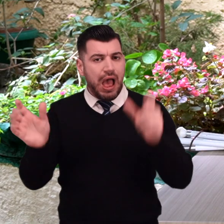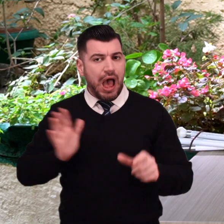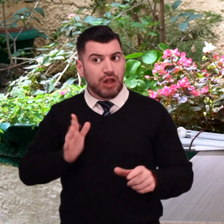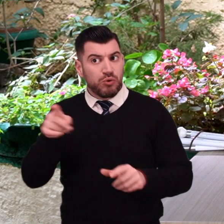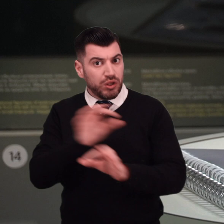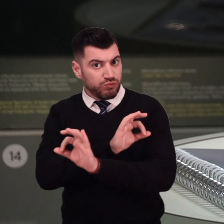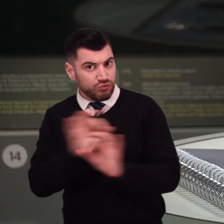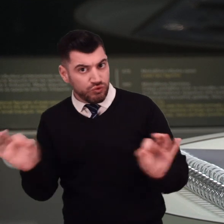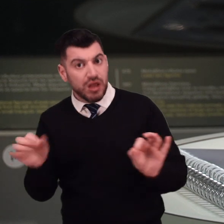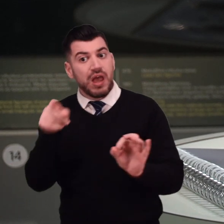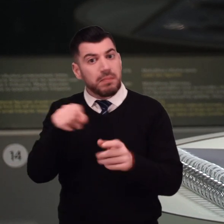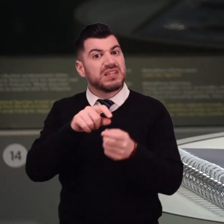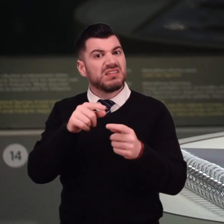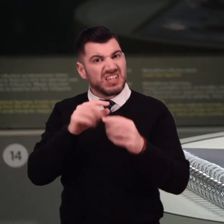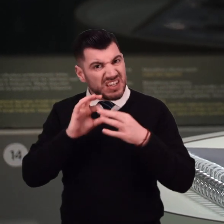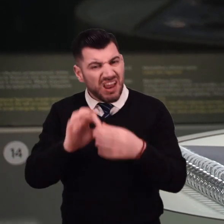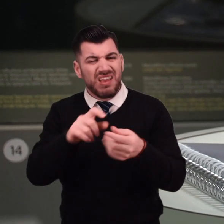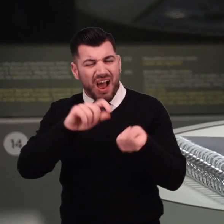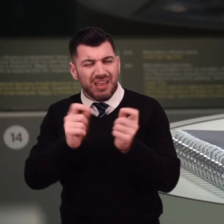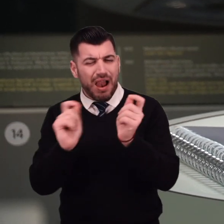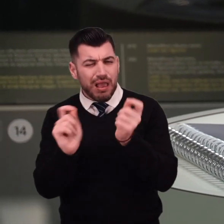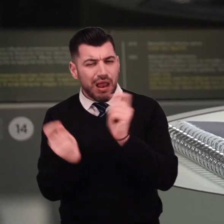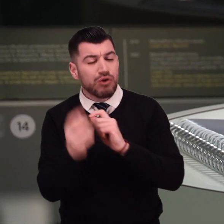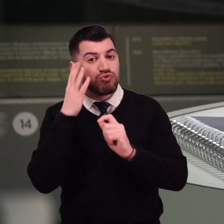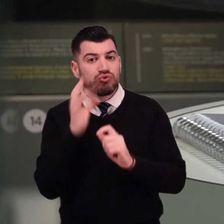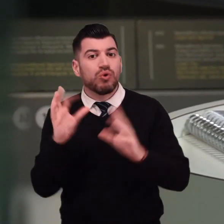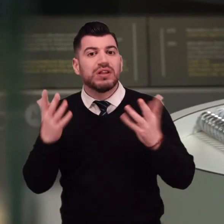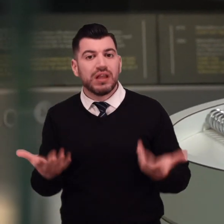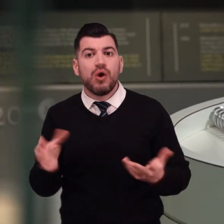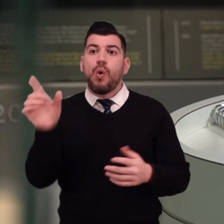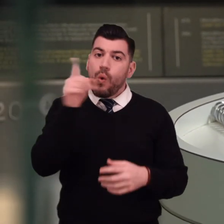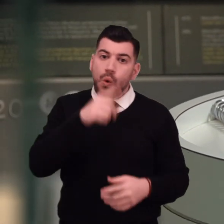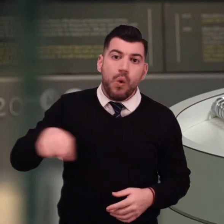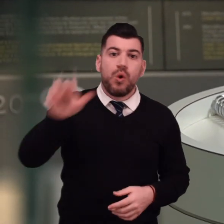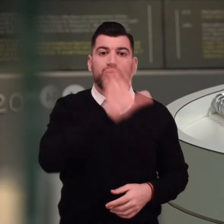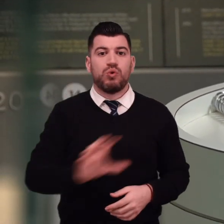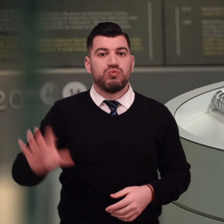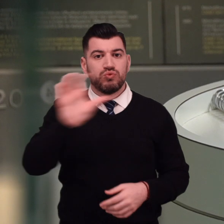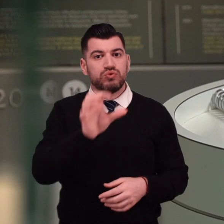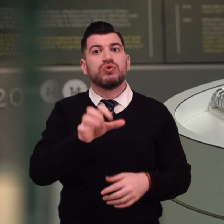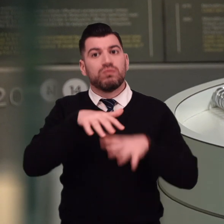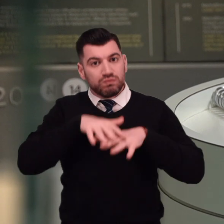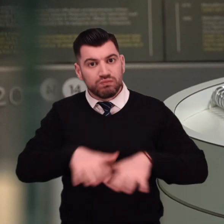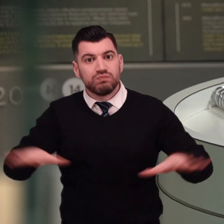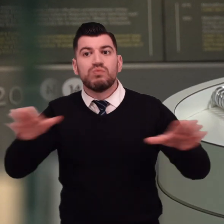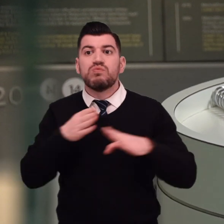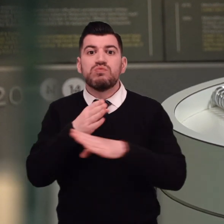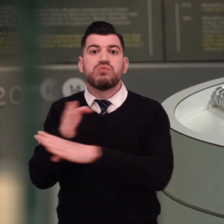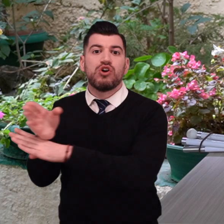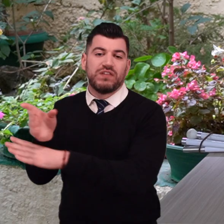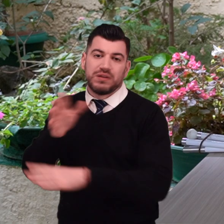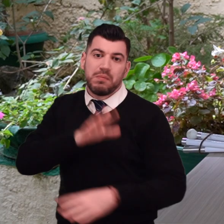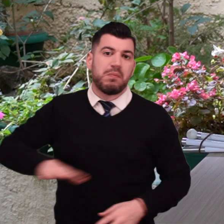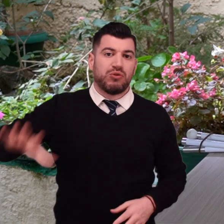και στόχος είναι να επεκταθεί αυτό σε όλο το μουσείο, χάρη στη βοήθεια και της Eurolife και πολλών άλλων